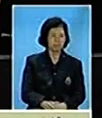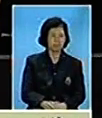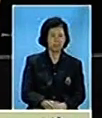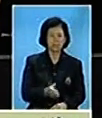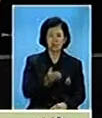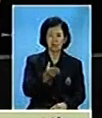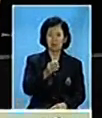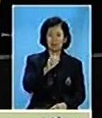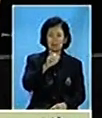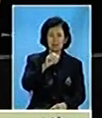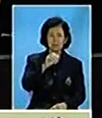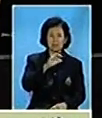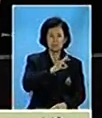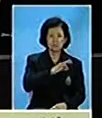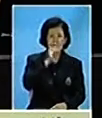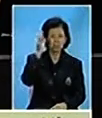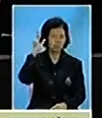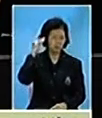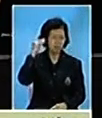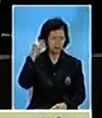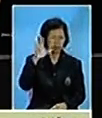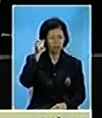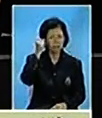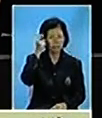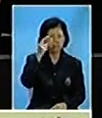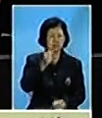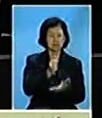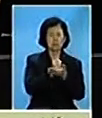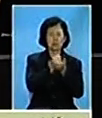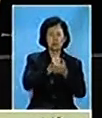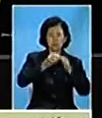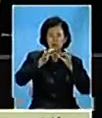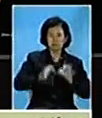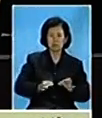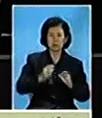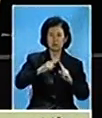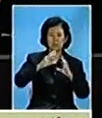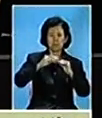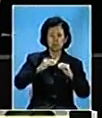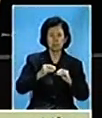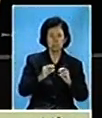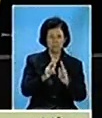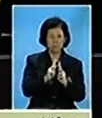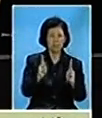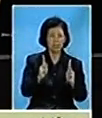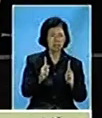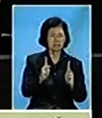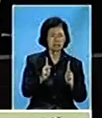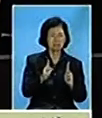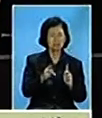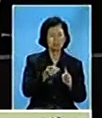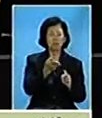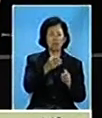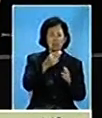มาชิกครับท่านฟังแล้วเข้าใจนะครับมันช่วยตัดสินใจให้ที่ประชุมหน่อยนะครับกรรมการยืนยันว่าชื่อร่